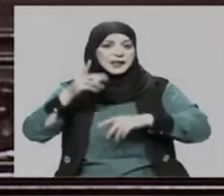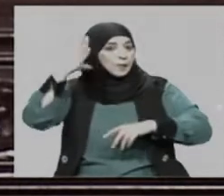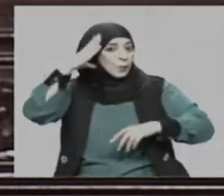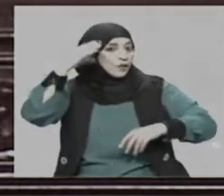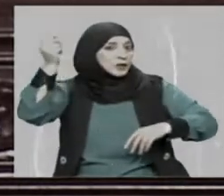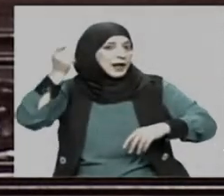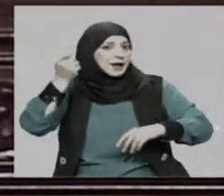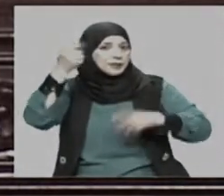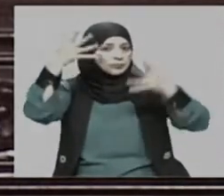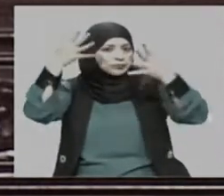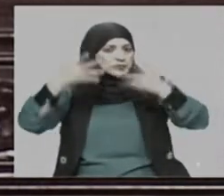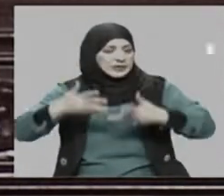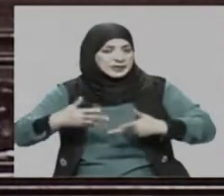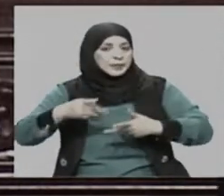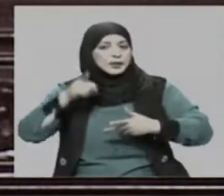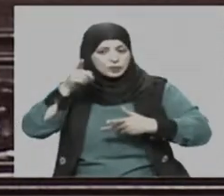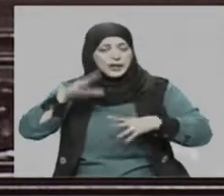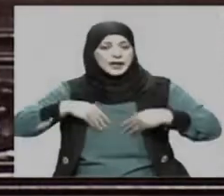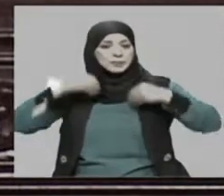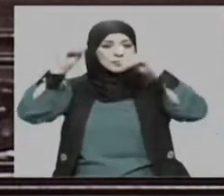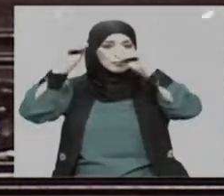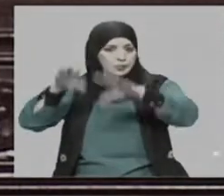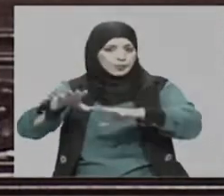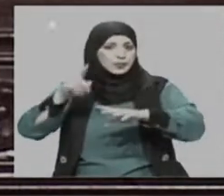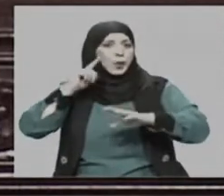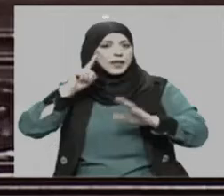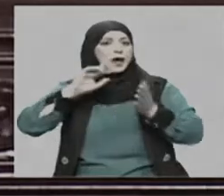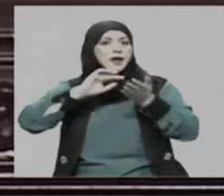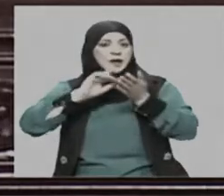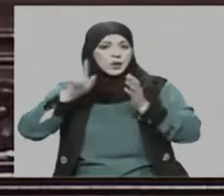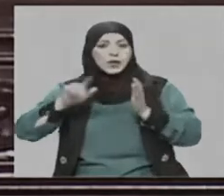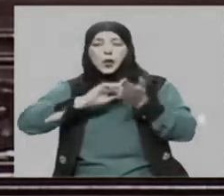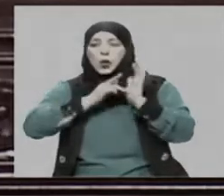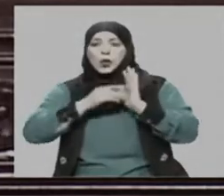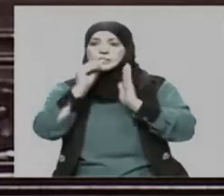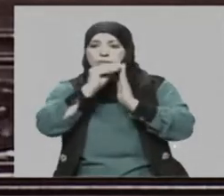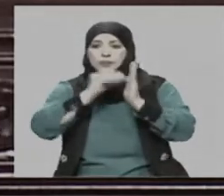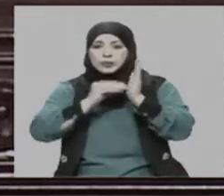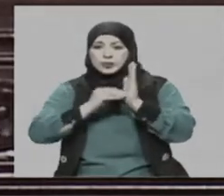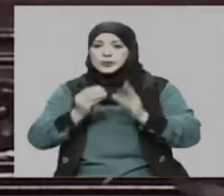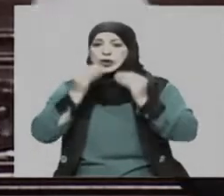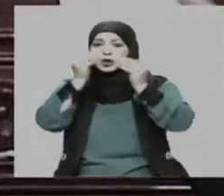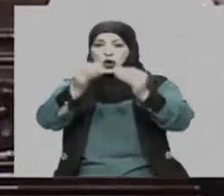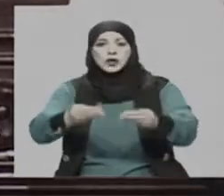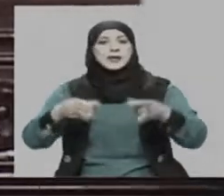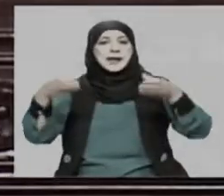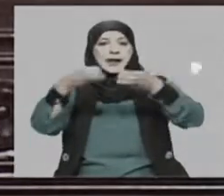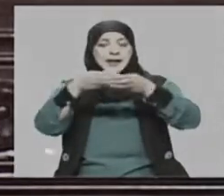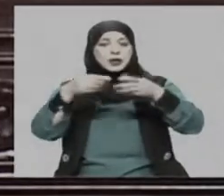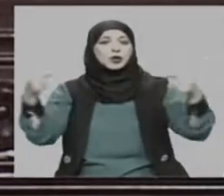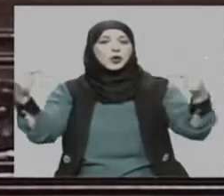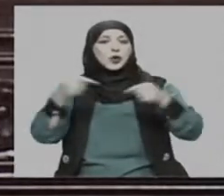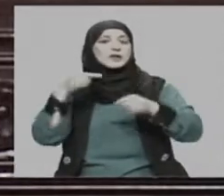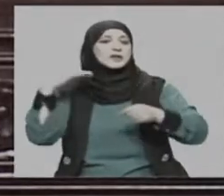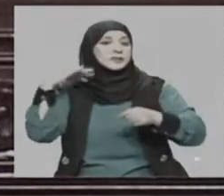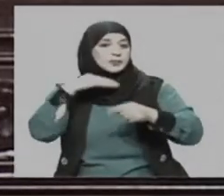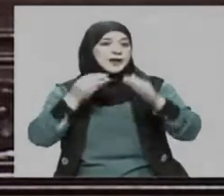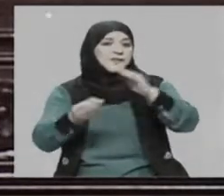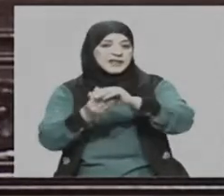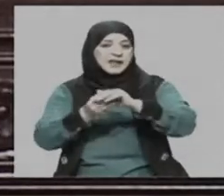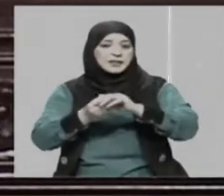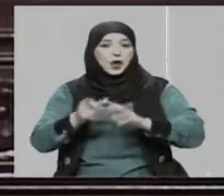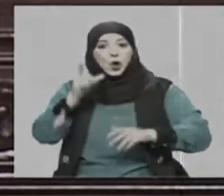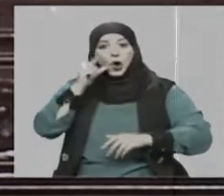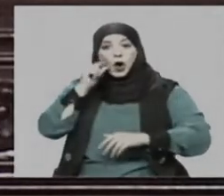التخلي، وهذايا كله موثق وبعثته الهيئة مكافحة الفساد. سي شوقي الطبيب كي بعث